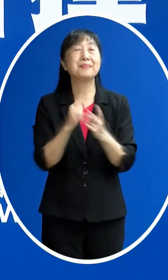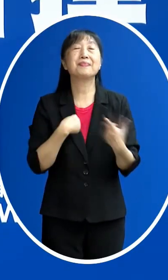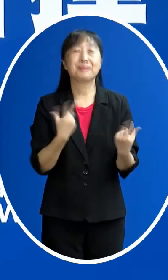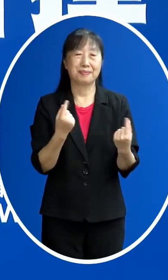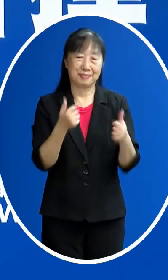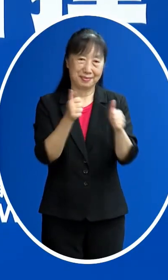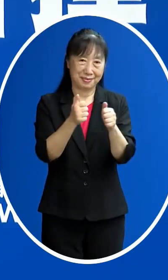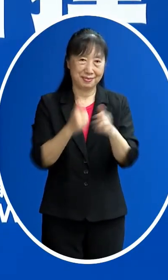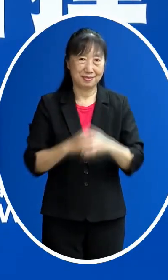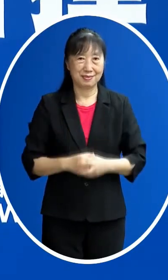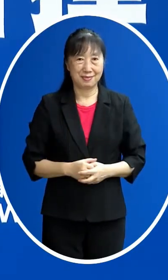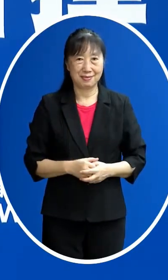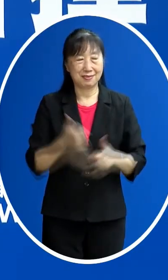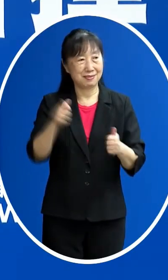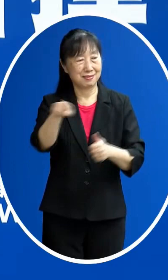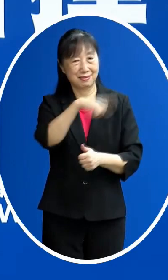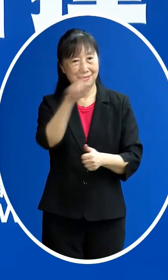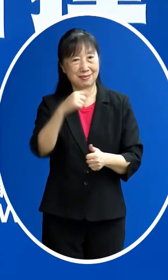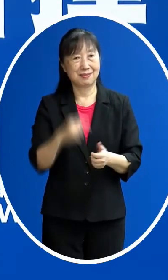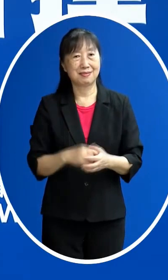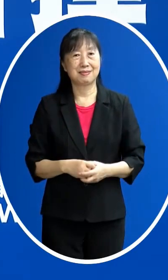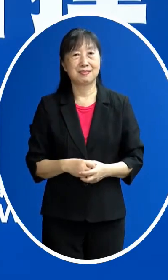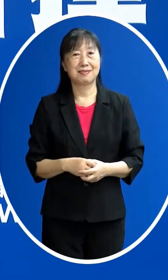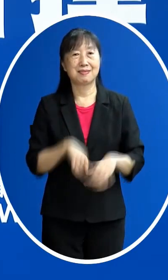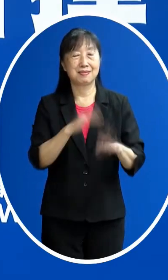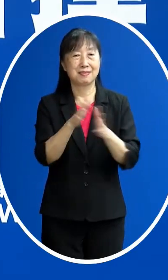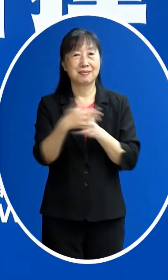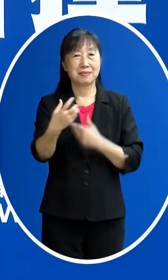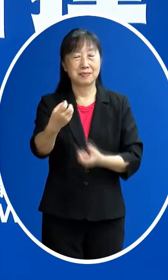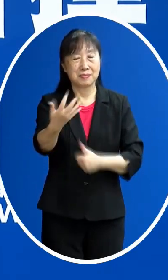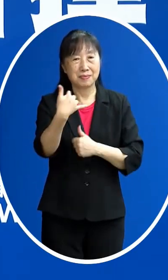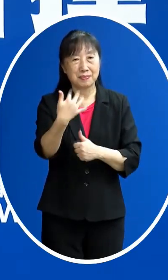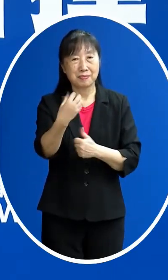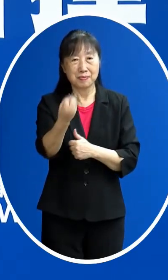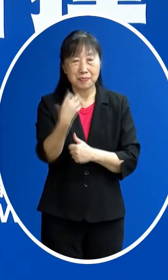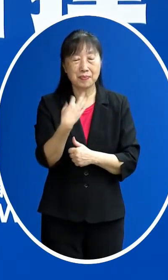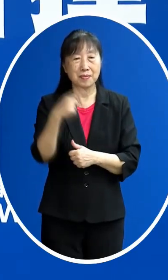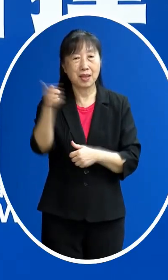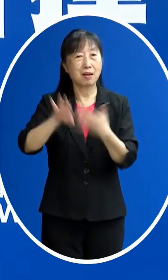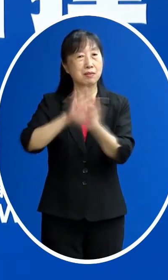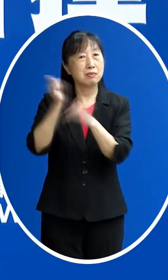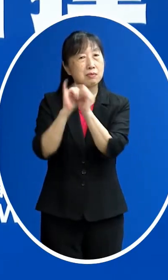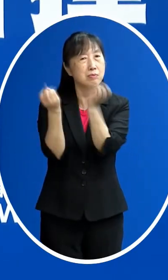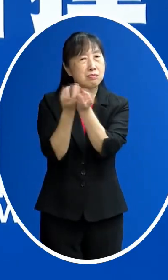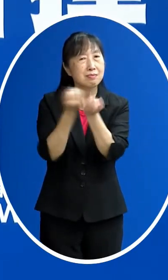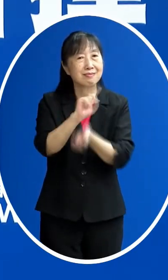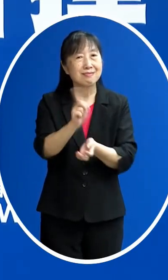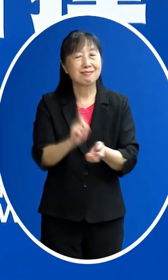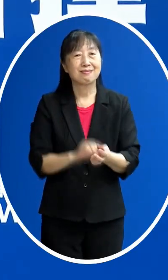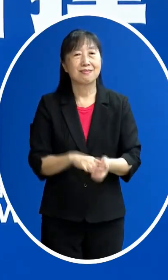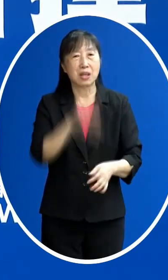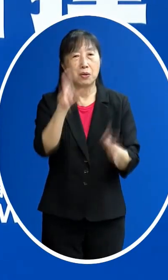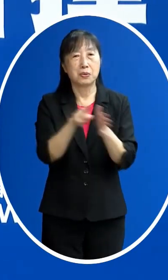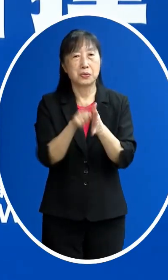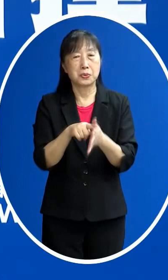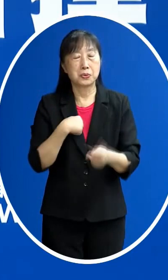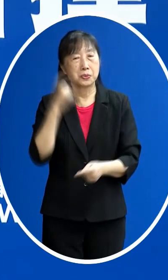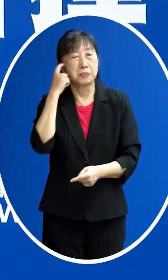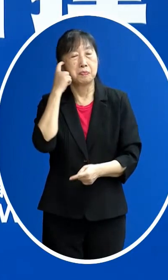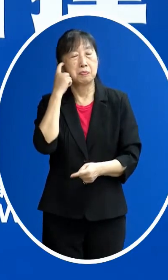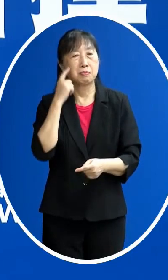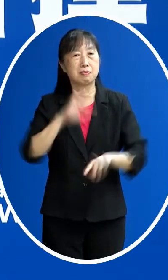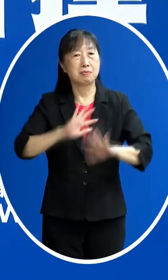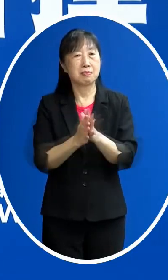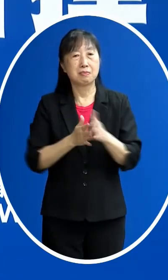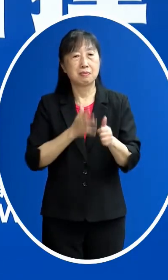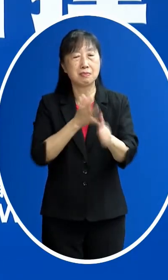谢，谢谢你们带来的一些相关的讯息跟社会的反应，以你们尖锐敏锐的角度，